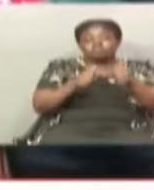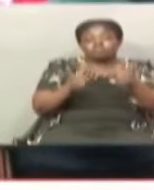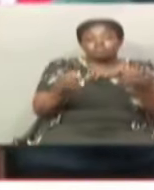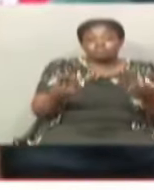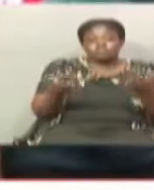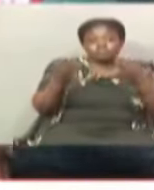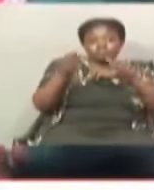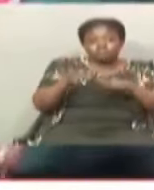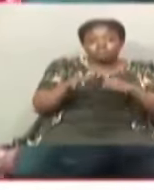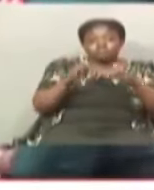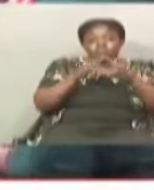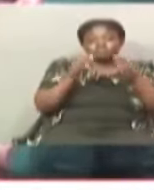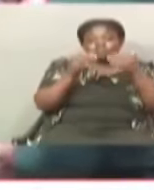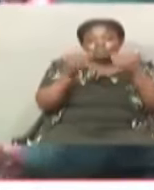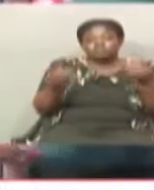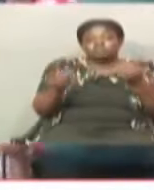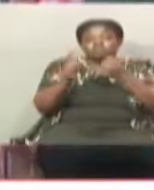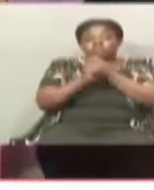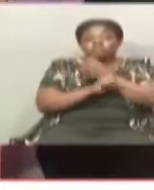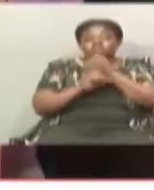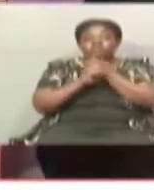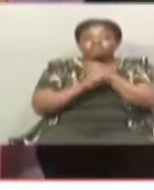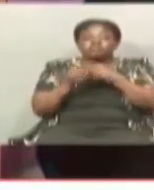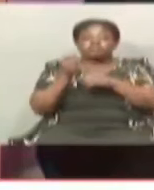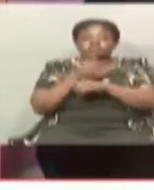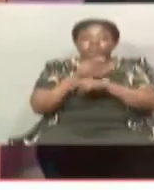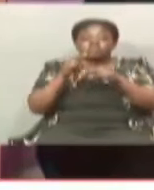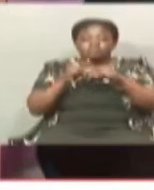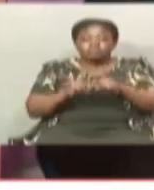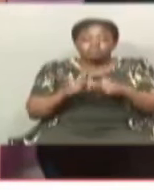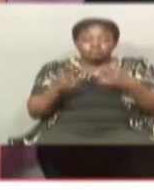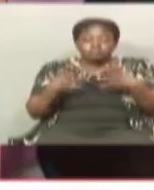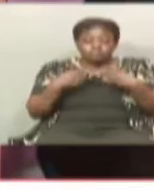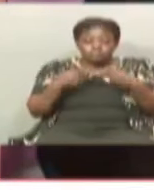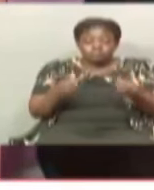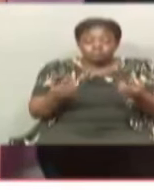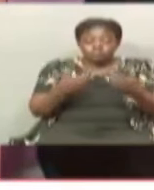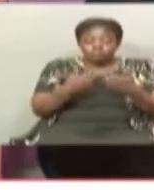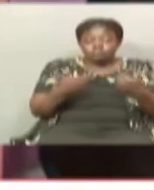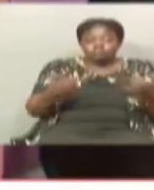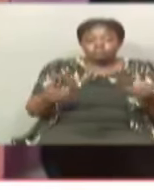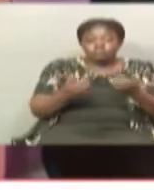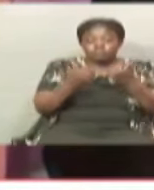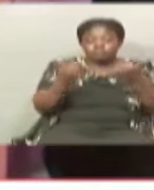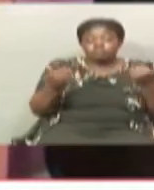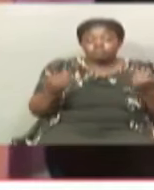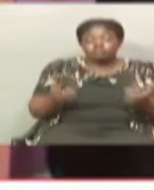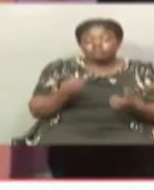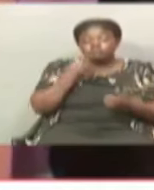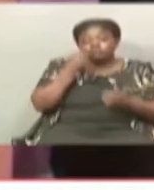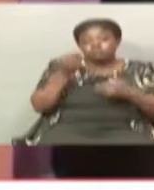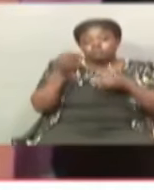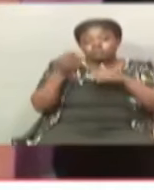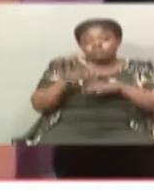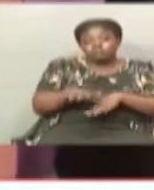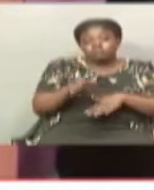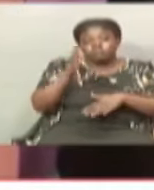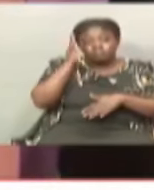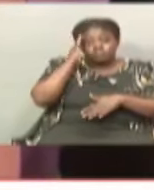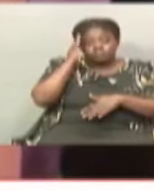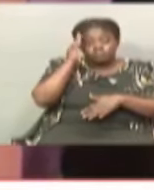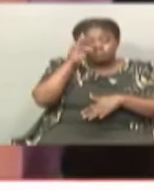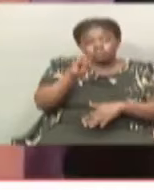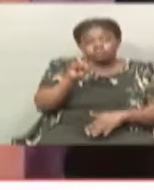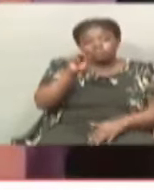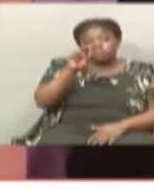amaka n'abaana mu disitulikiti y'e Kayunga lwatuuzizza okugonjoola enjawukana mu bamulekwa b'omugenzi Kibwami eyali amanyiddwa nga mulerwa